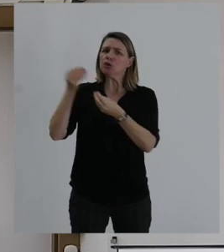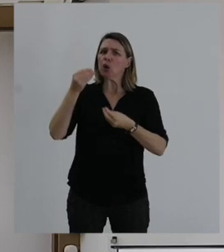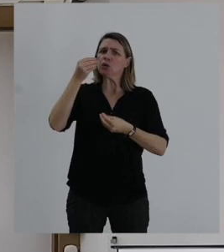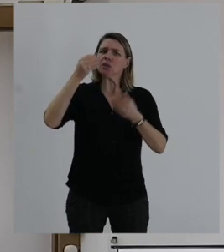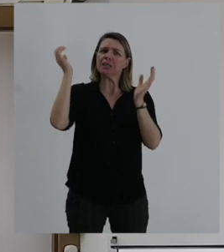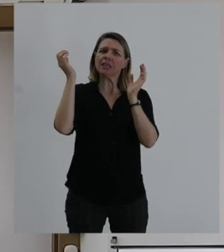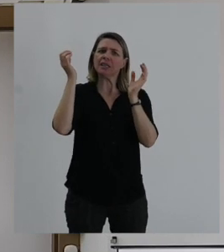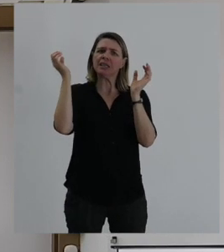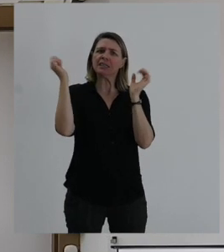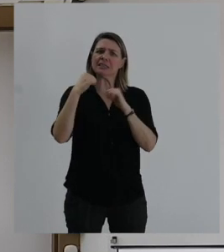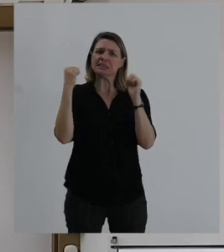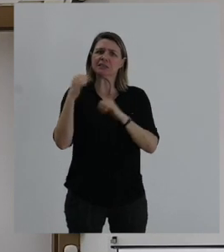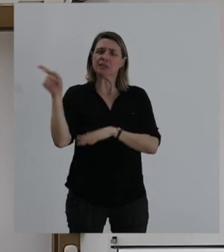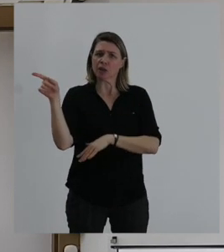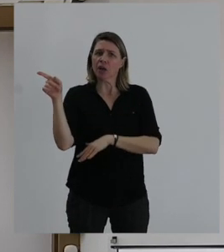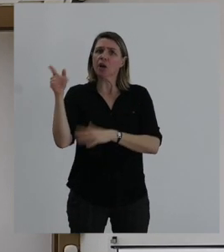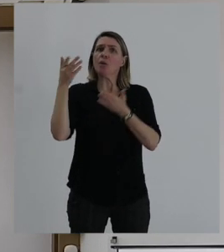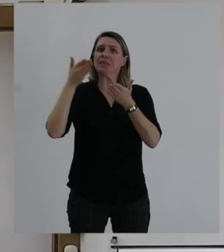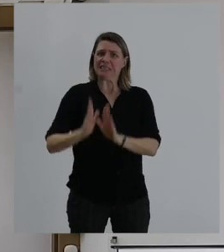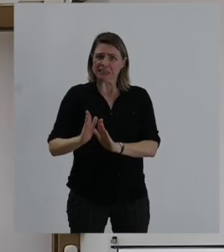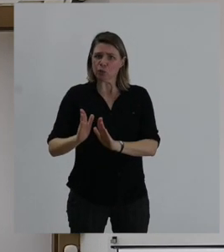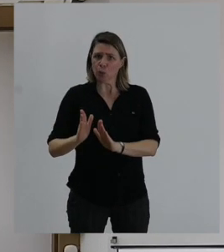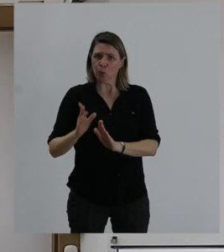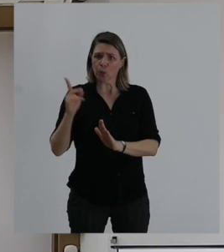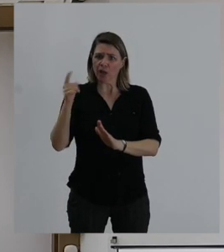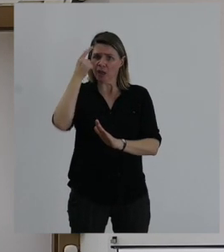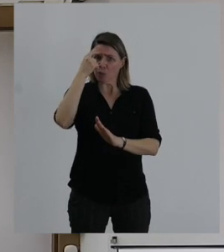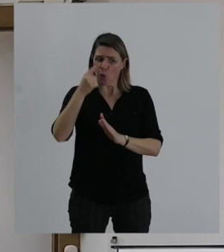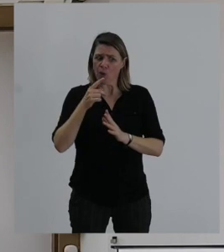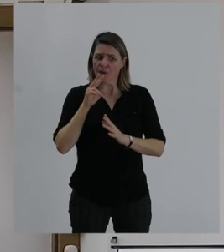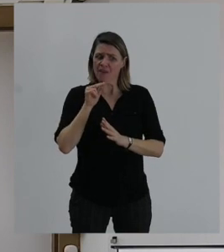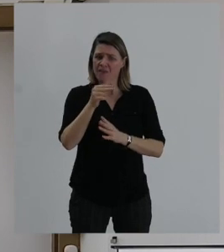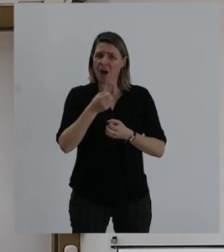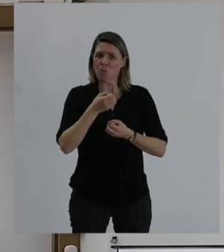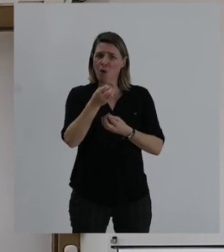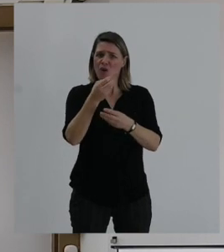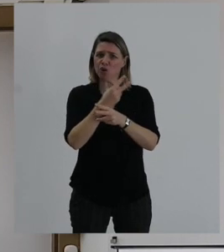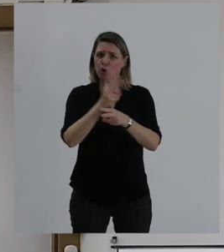part du président Larré, et qui pourrait mettre en danger